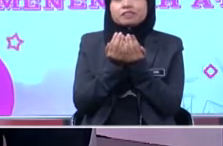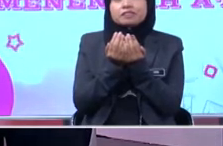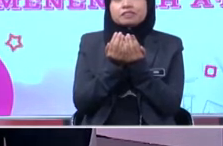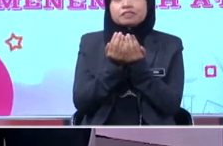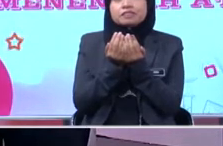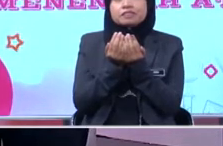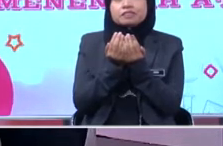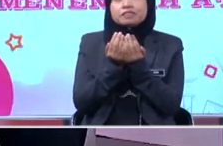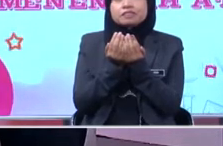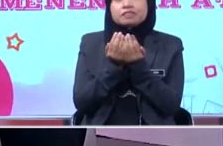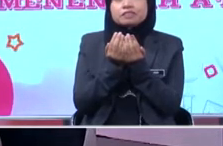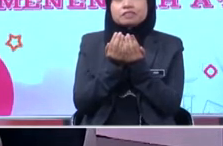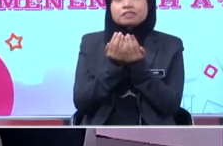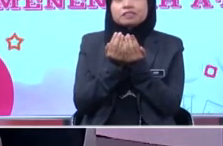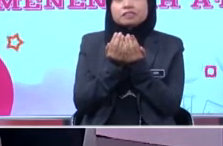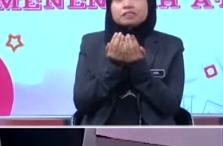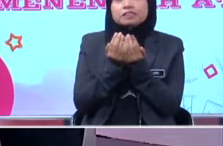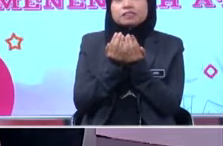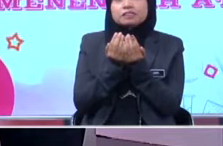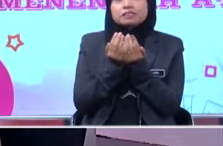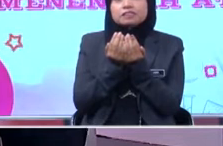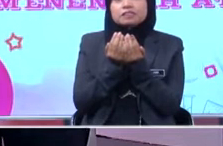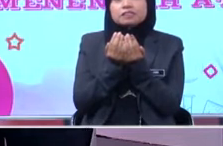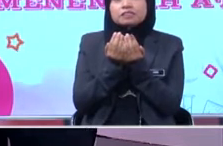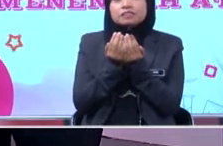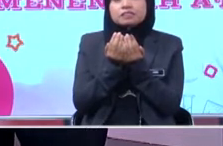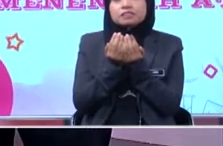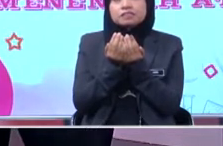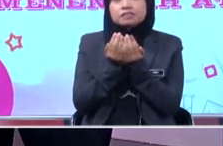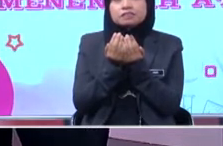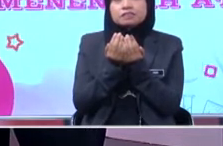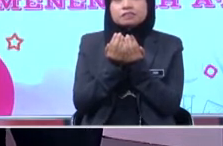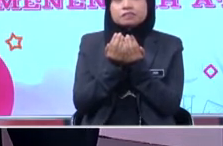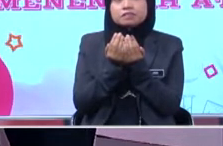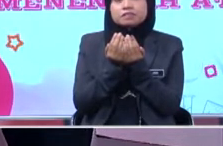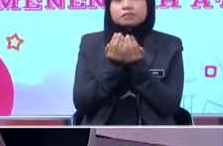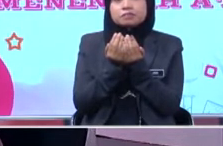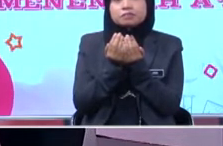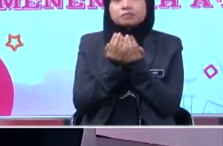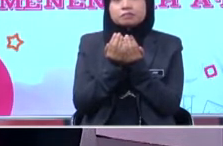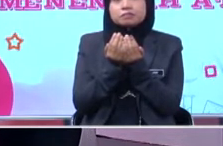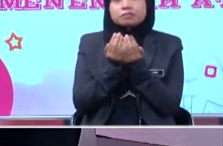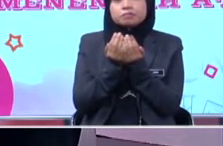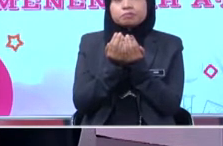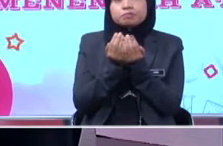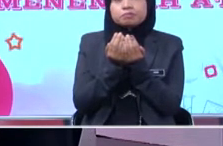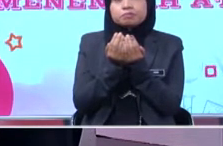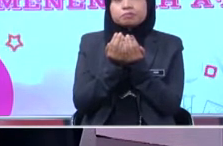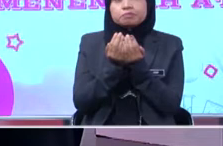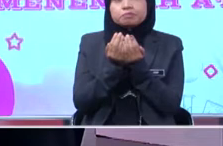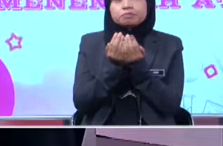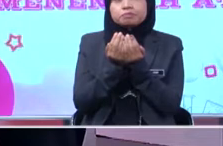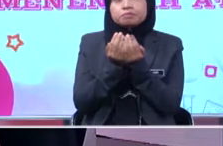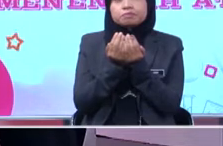alhamdulillahirobbilalamin arrohmanirrohim Maliki yaumiddin iyyaka na'budu wa iyyaka nasta'in ihdinas